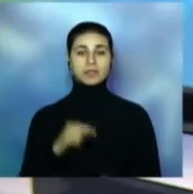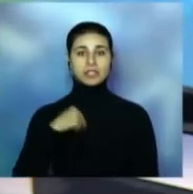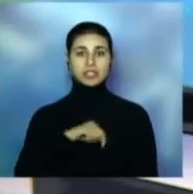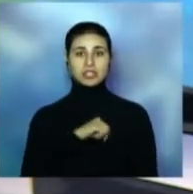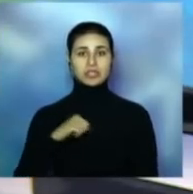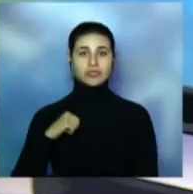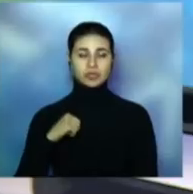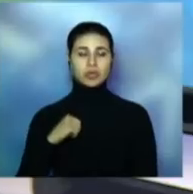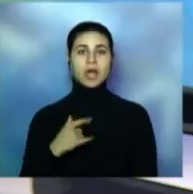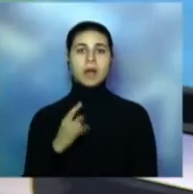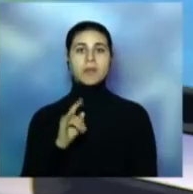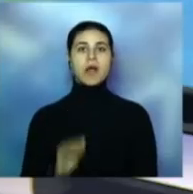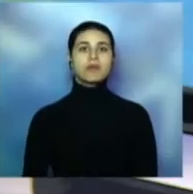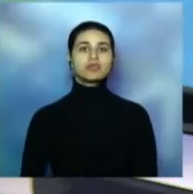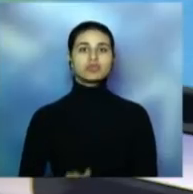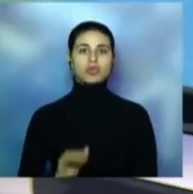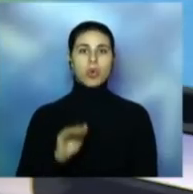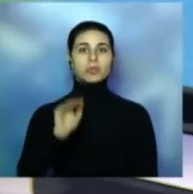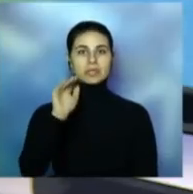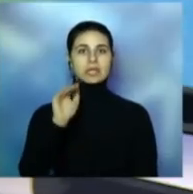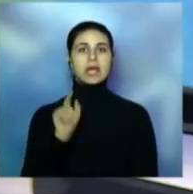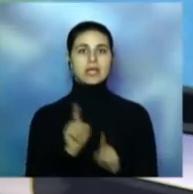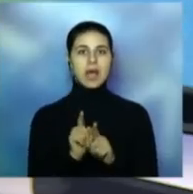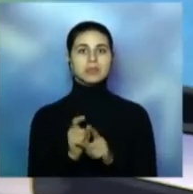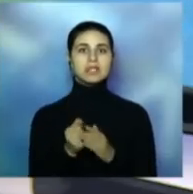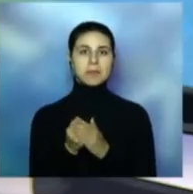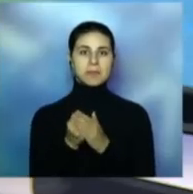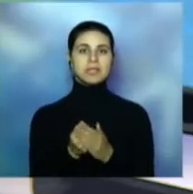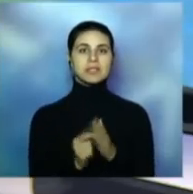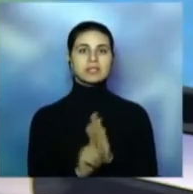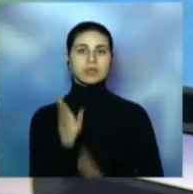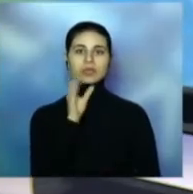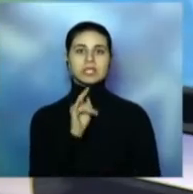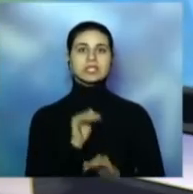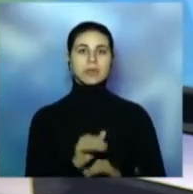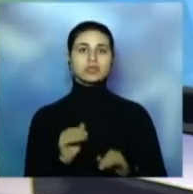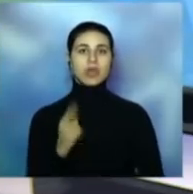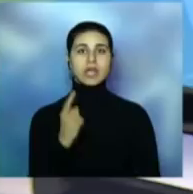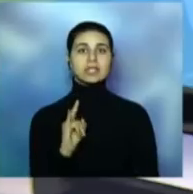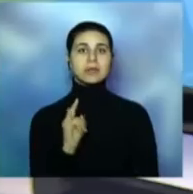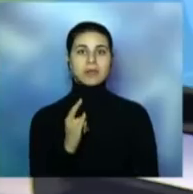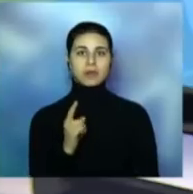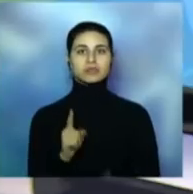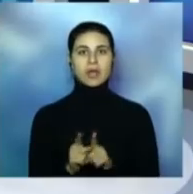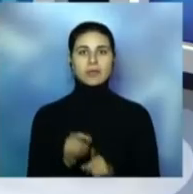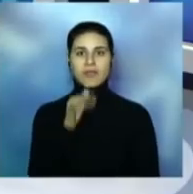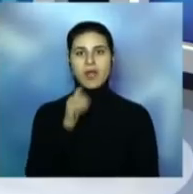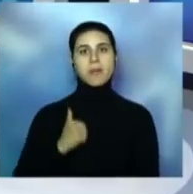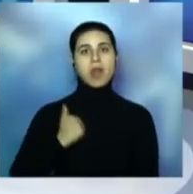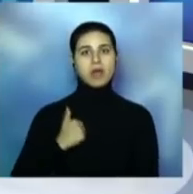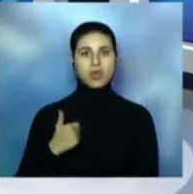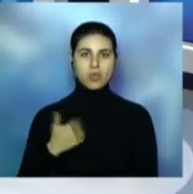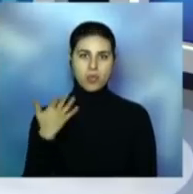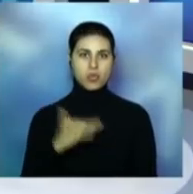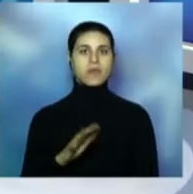თვითშეფასების ბავშვობის ასაკიდან იმ პაწაწინა მიღწევითაც კი იწყება, როდესაც საბავშვო ბაღში ერთი ბავშვი ეტრაბახება მეორეს, რომ მე უკვე